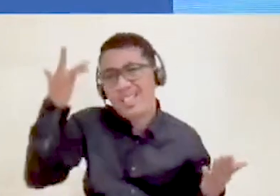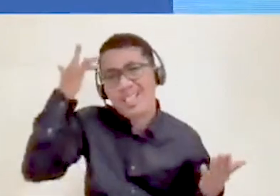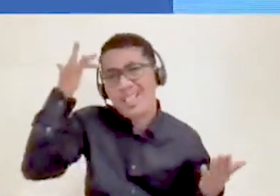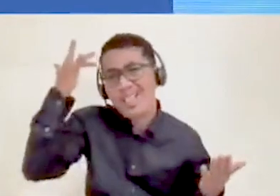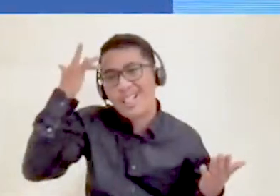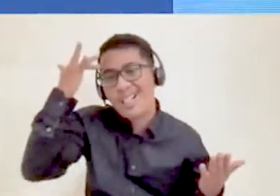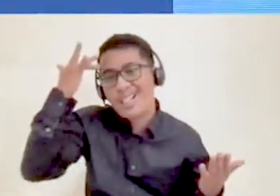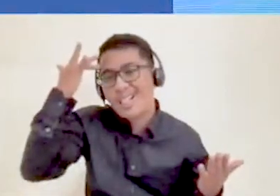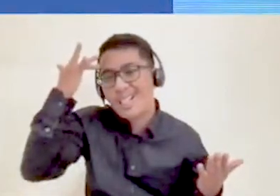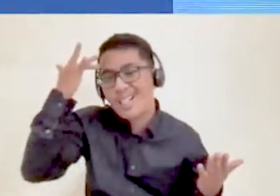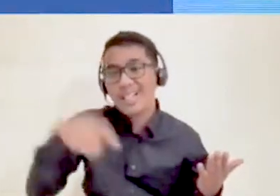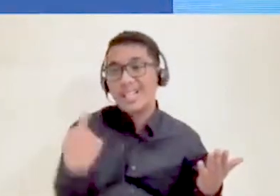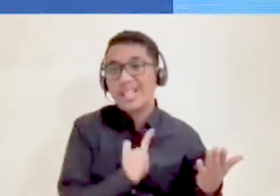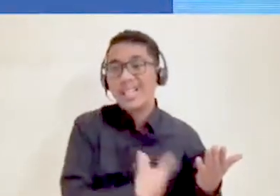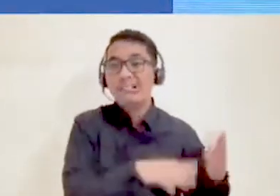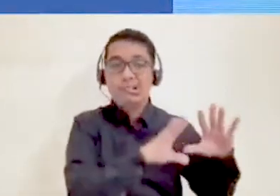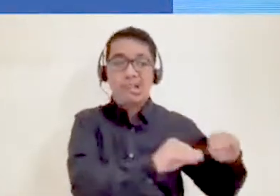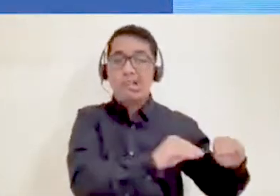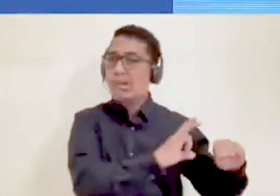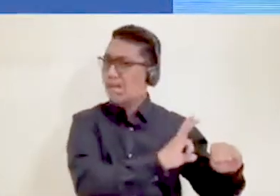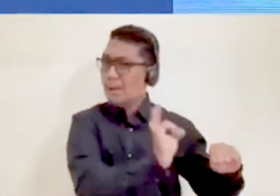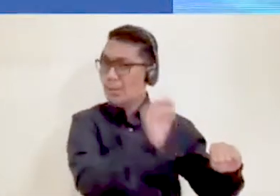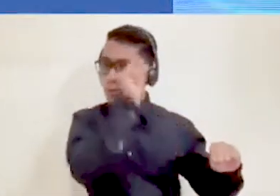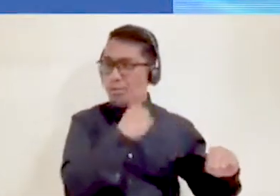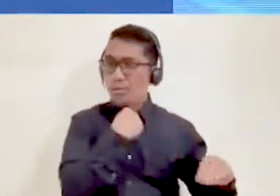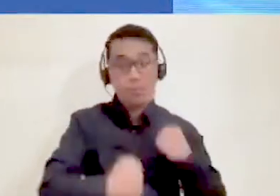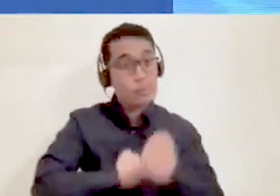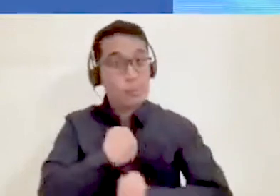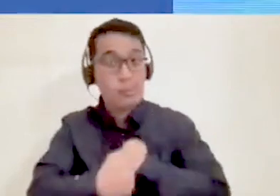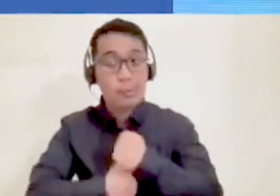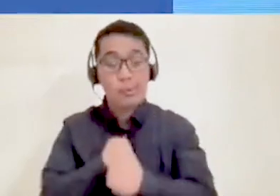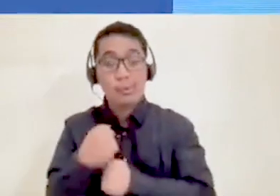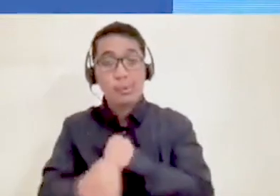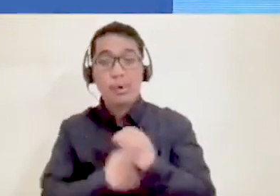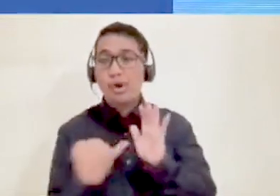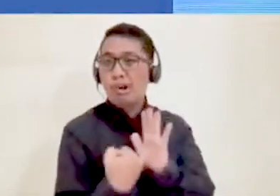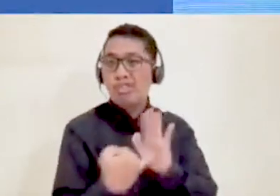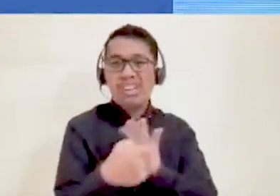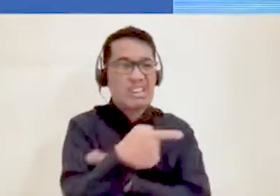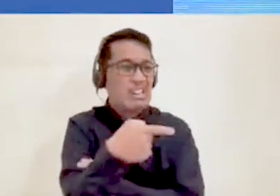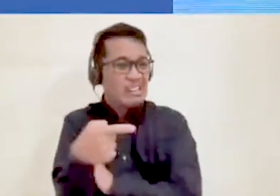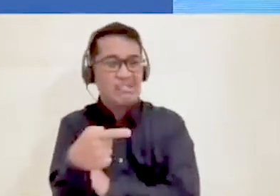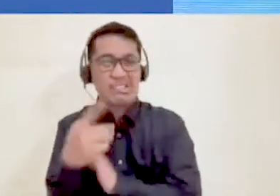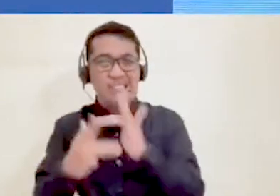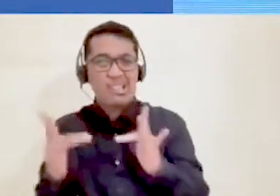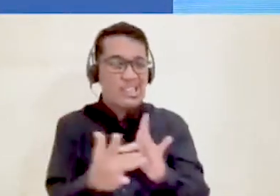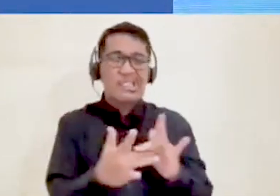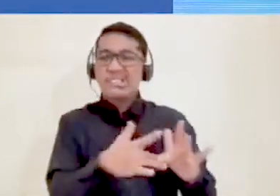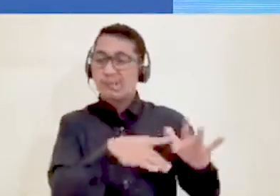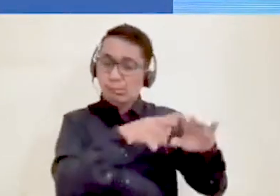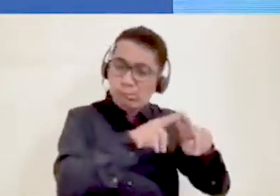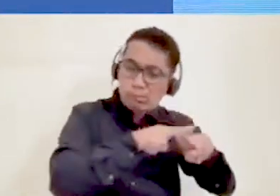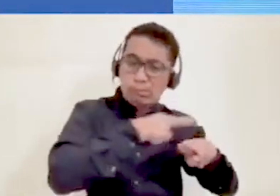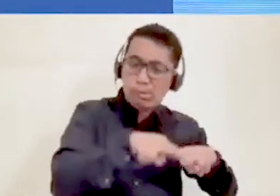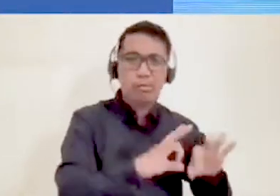selesai dengan upaya untuk menanggulangi konten negatif di ruang digital di media